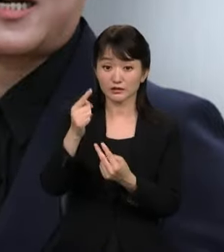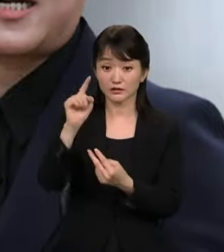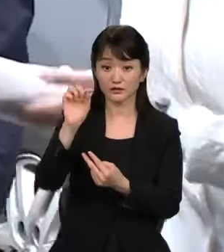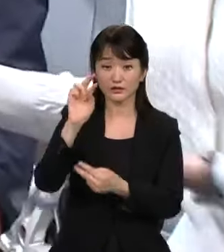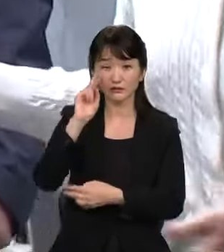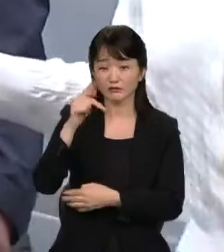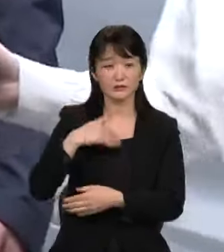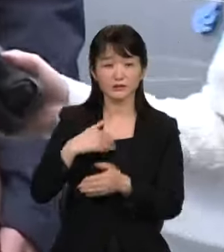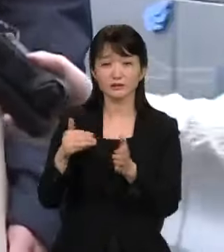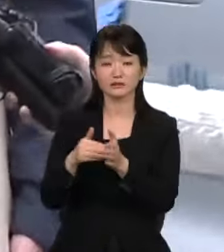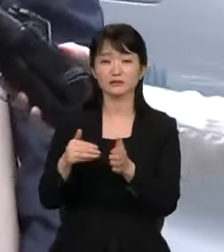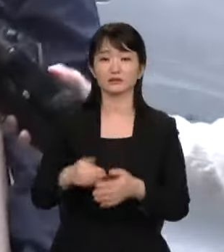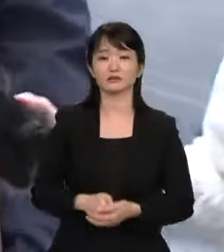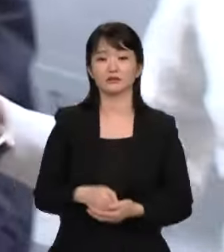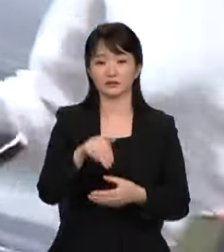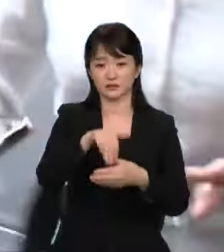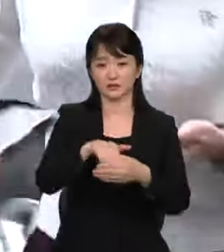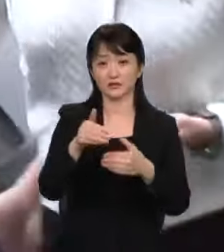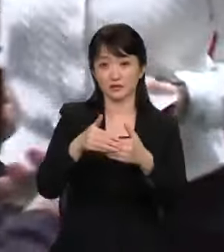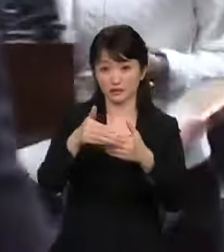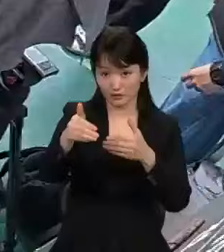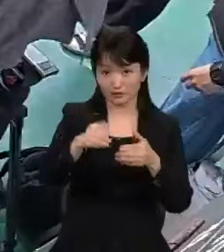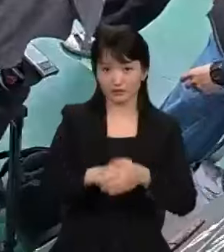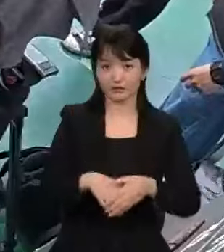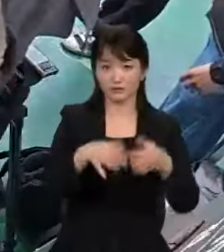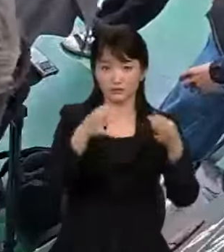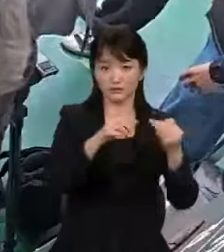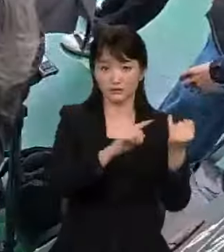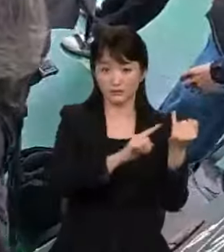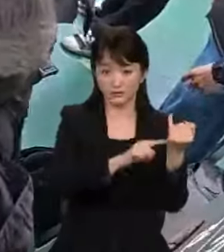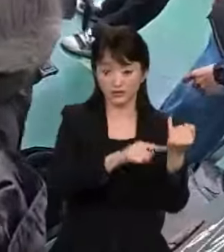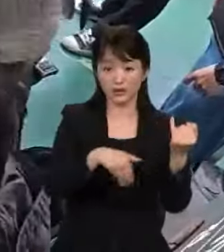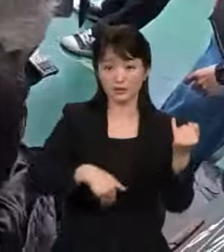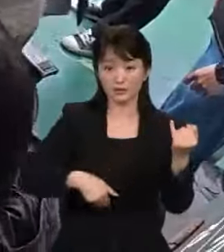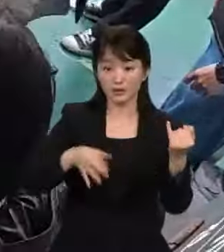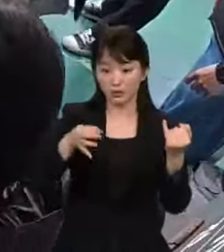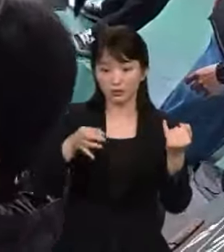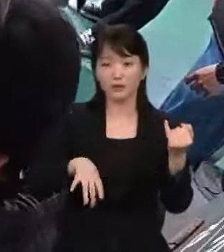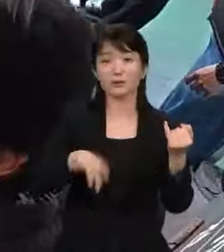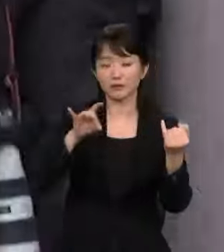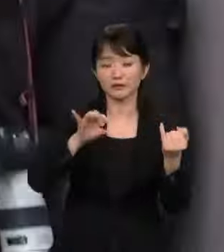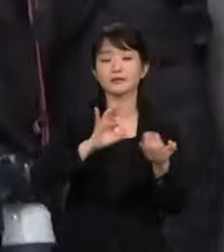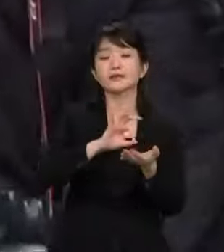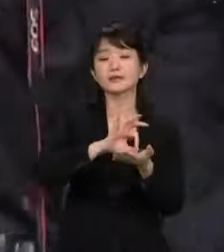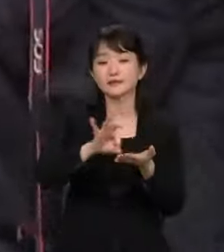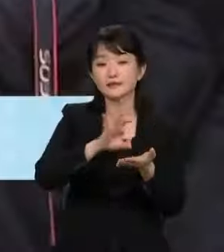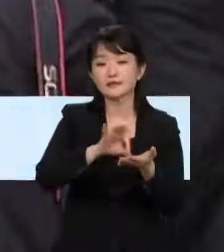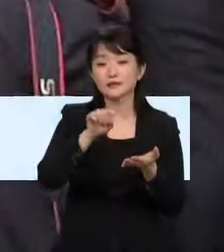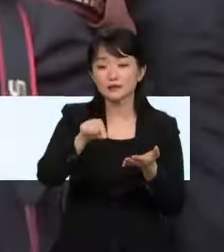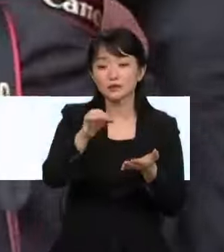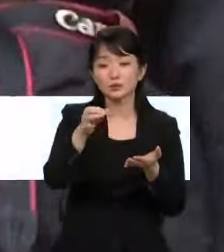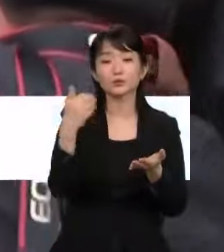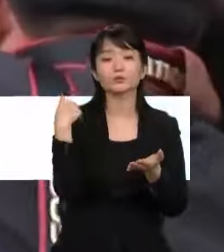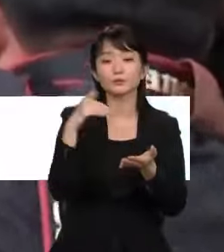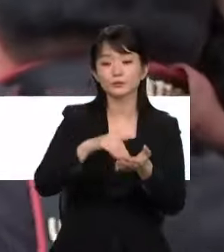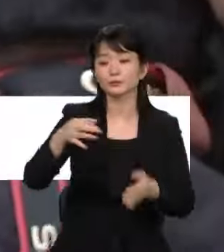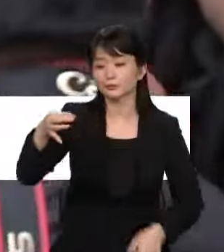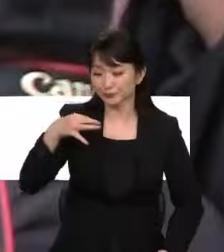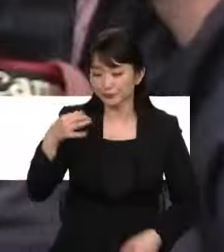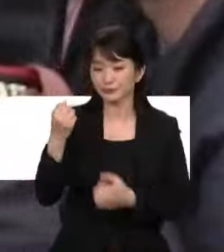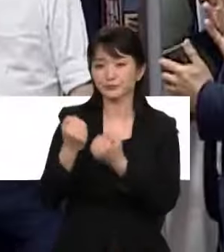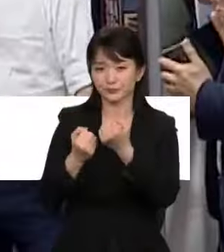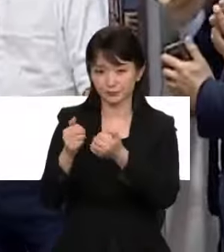끝이라. 선거 과정에서 김 전 의원에게 필요한 비용을 먼저 썼고 이 돈을 돌려받았다고